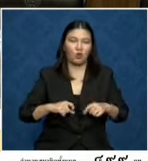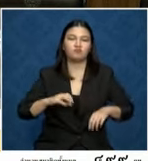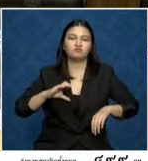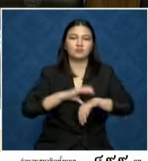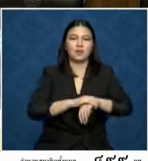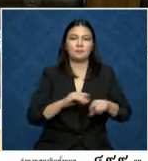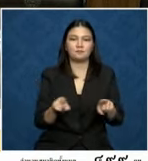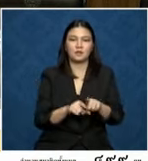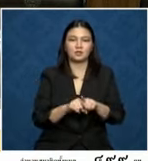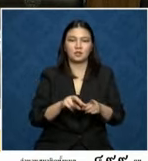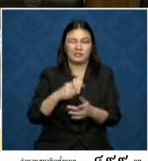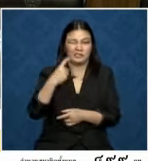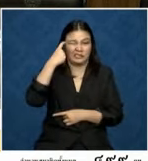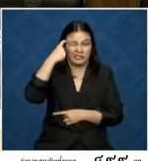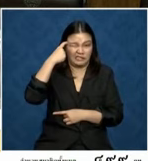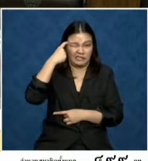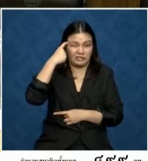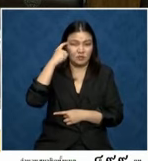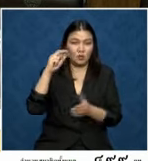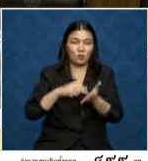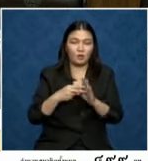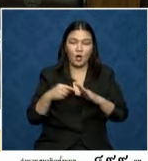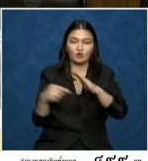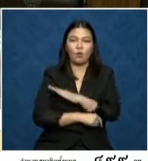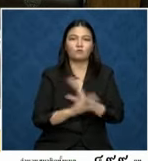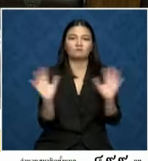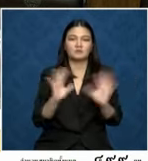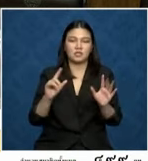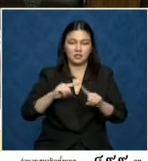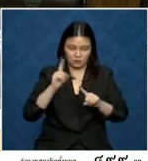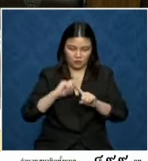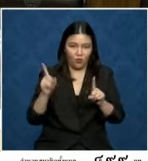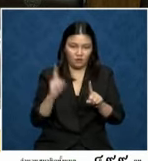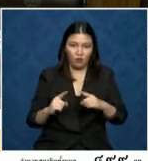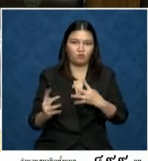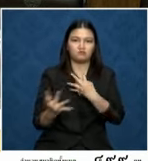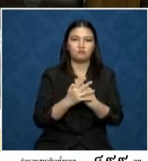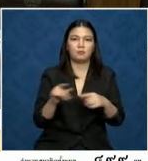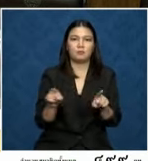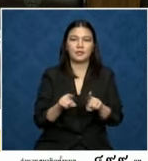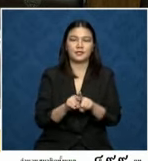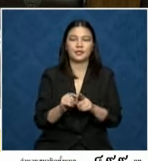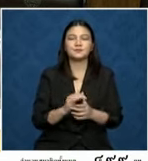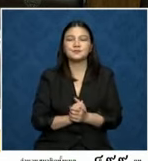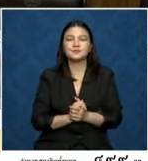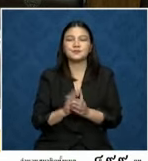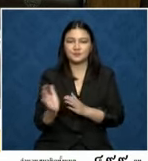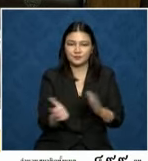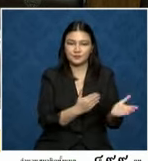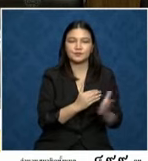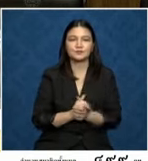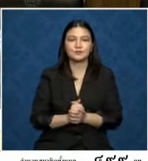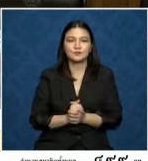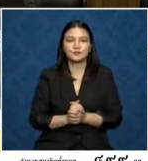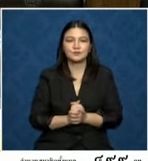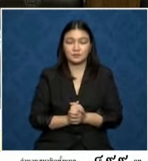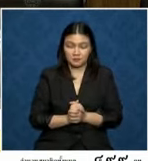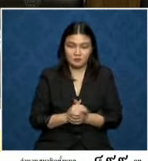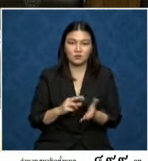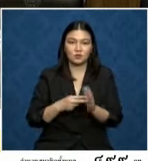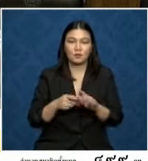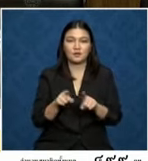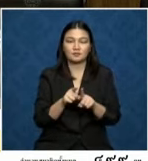ม้จะไม่ได้มีเจตนาในเรื่องของการที่จะกระทำทุจริตแต่อย่างใดอีกส่วนหนึ่งก็คือปัญหาที่เกี่ยวกับการกำหนดโทษทางอาญ